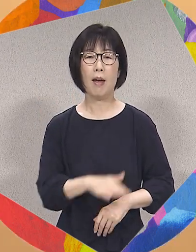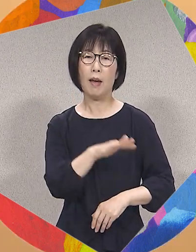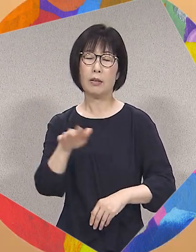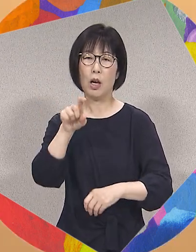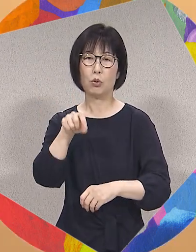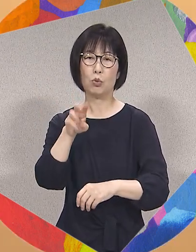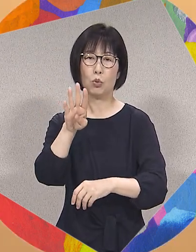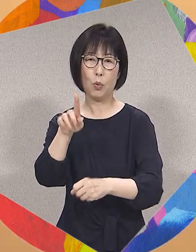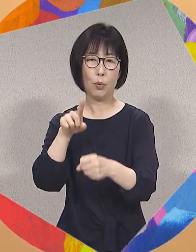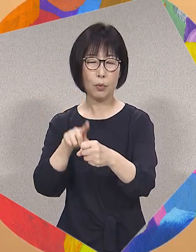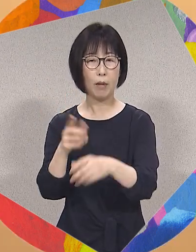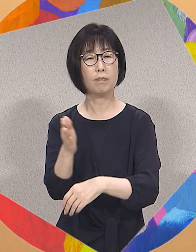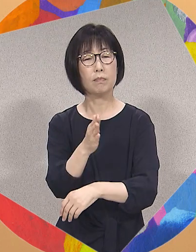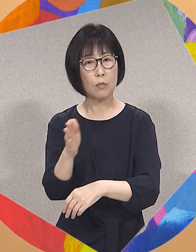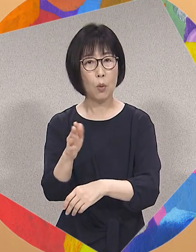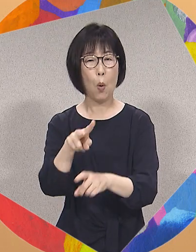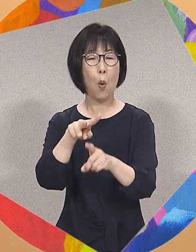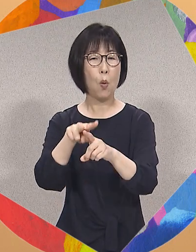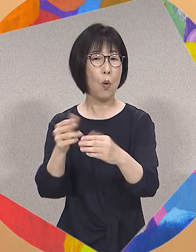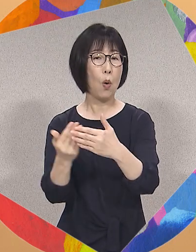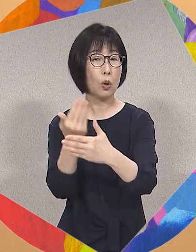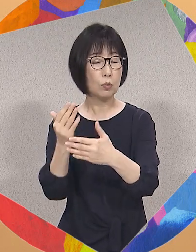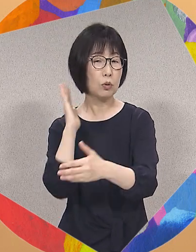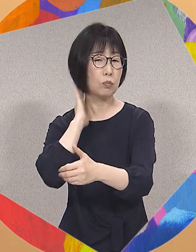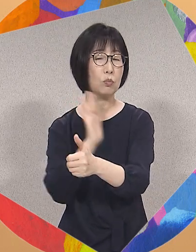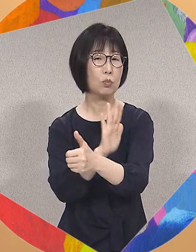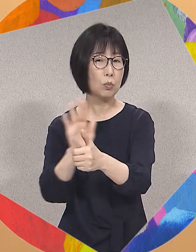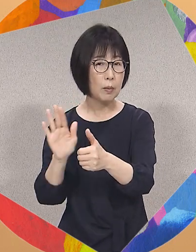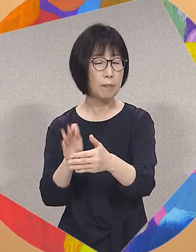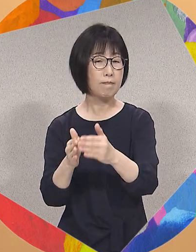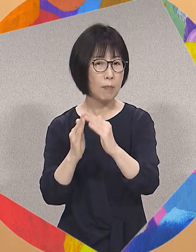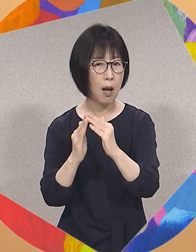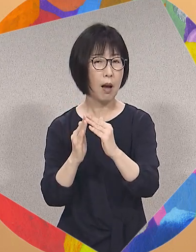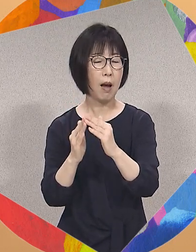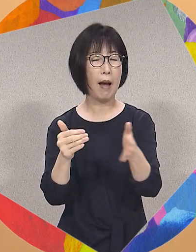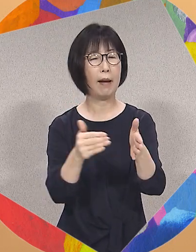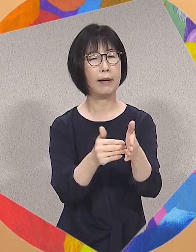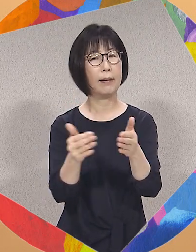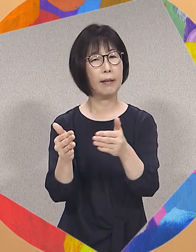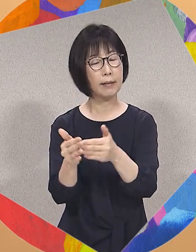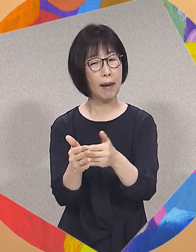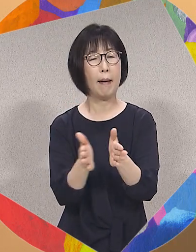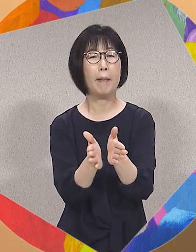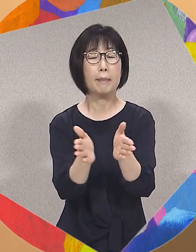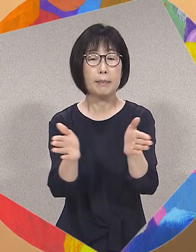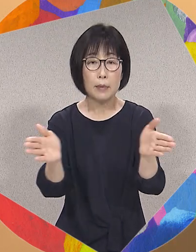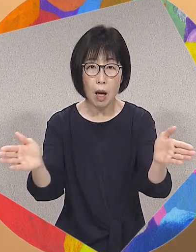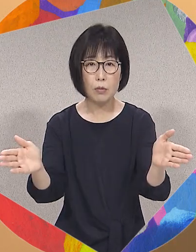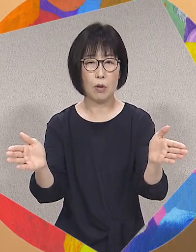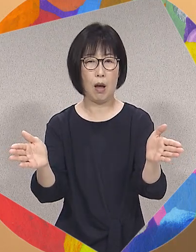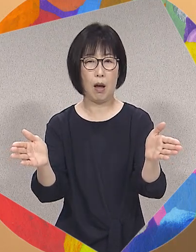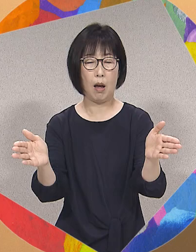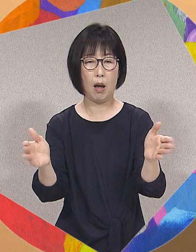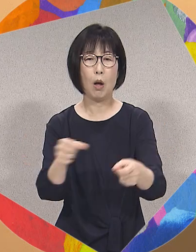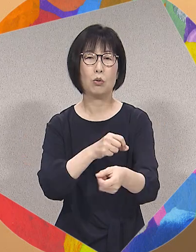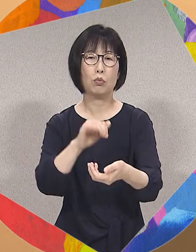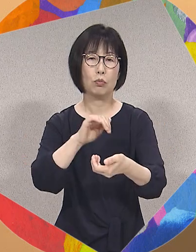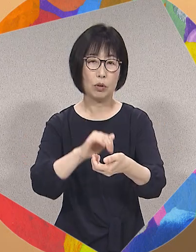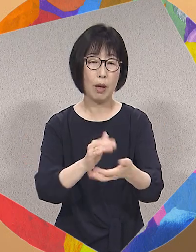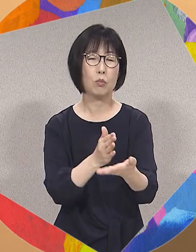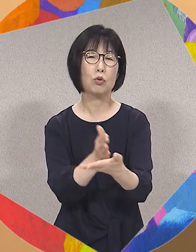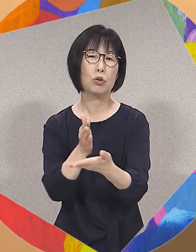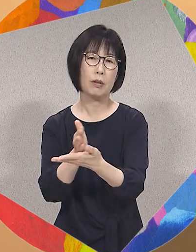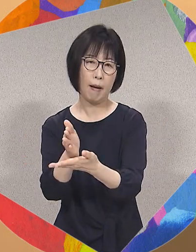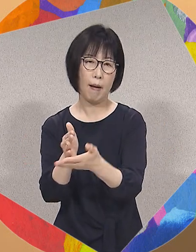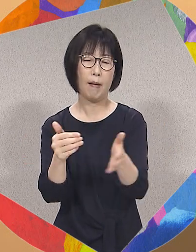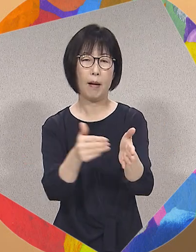成14年頃ですけれども、小泉内閣が成立して規制緩和ということで、特定の分野の規制は排